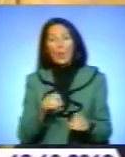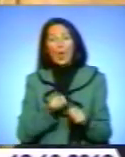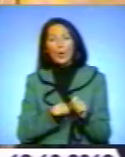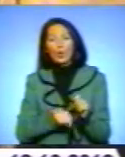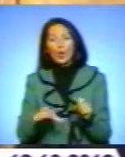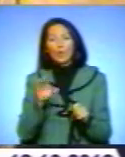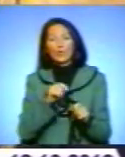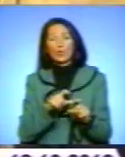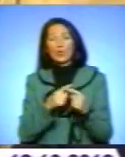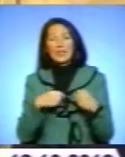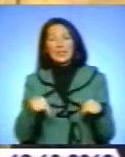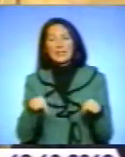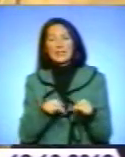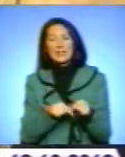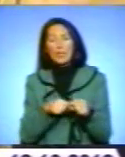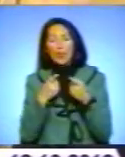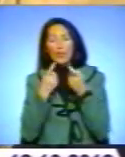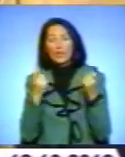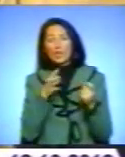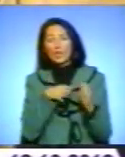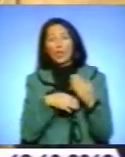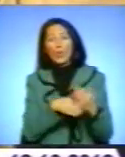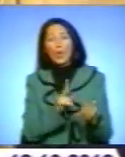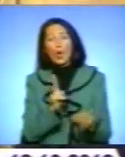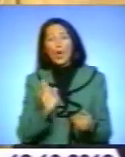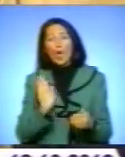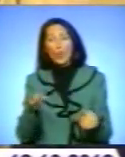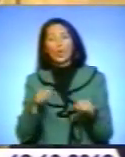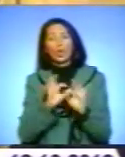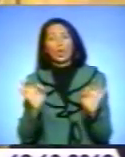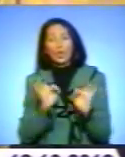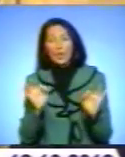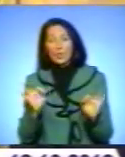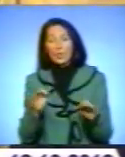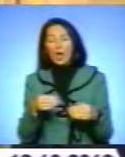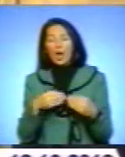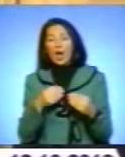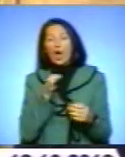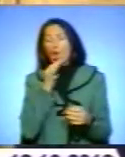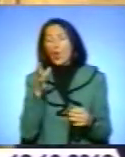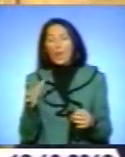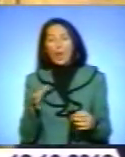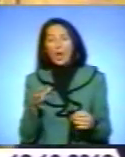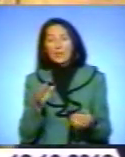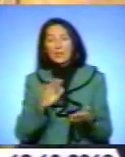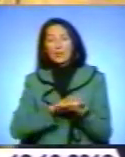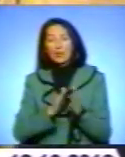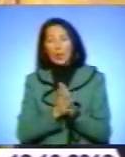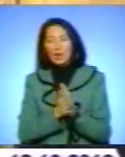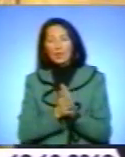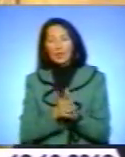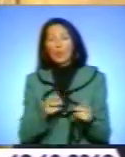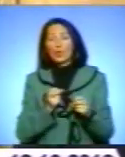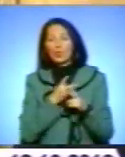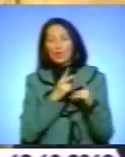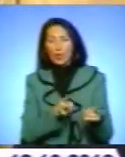систему повіщення, з допомогою якої буде донесена люба інформація про загрозу надзвичайних ситуацій та